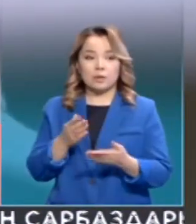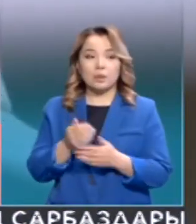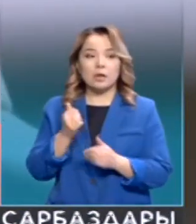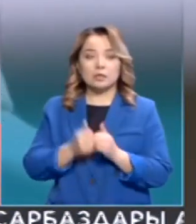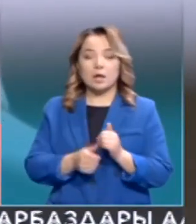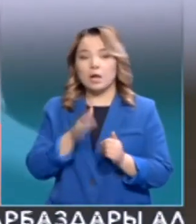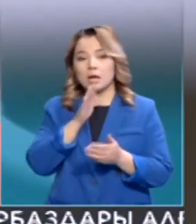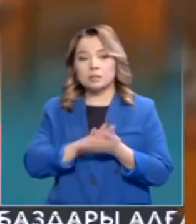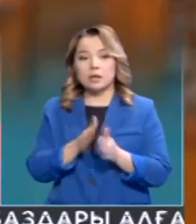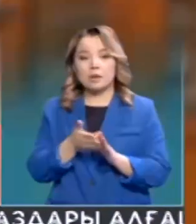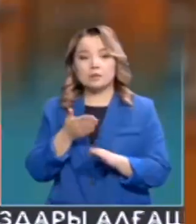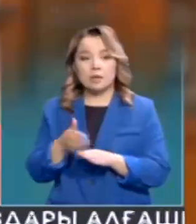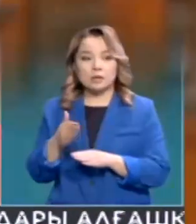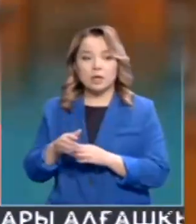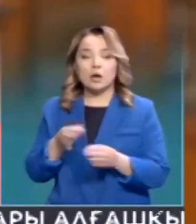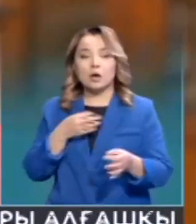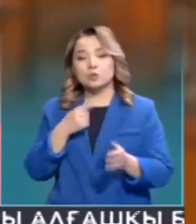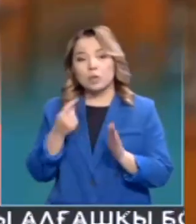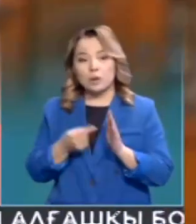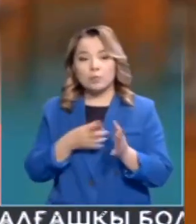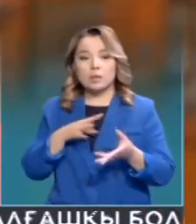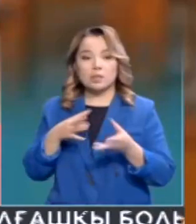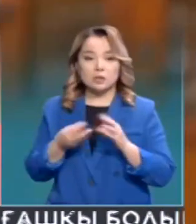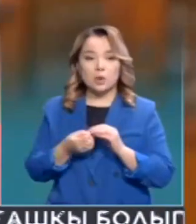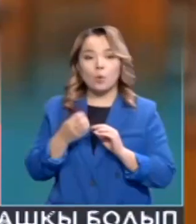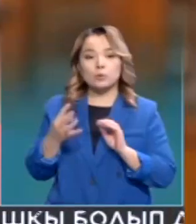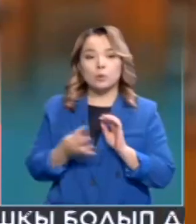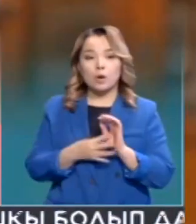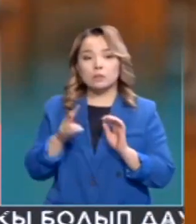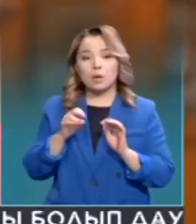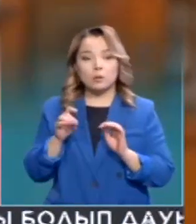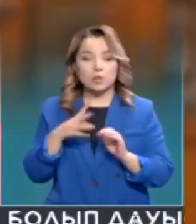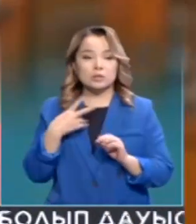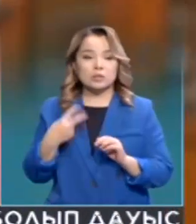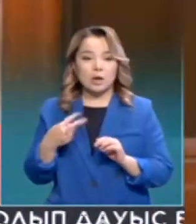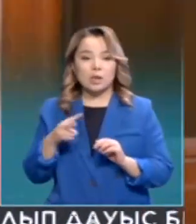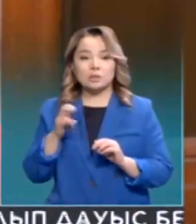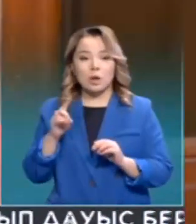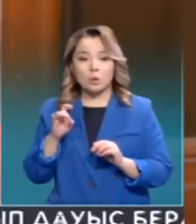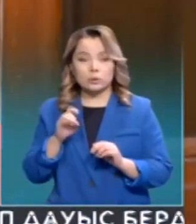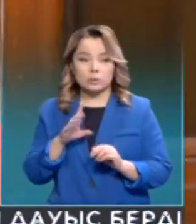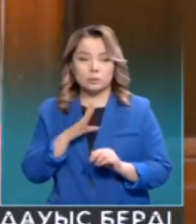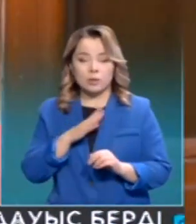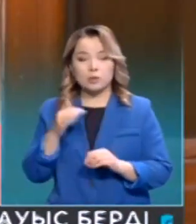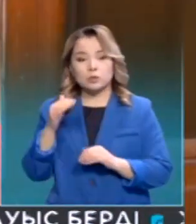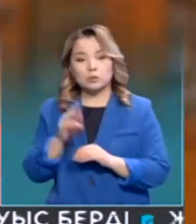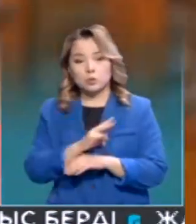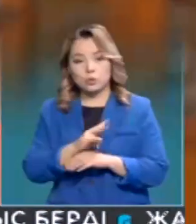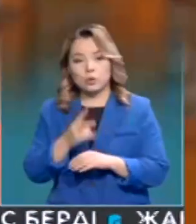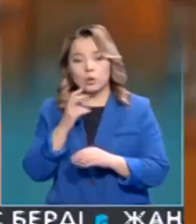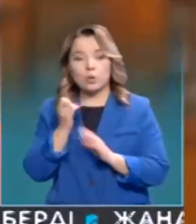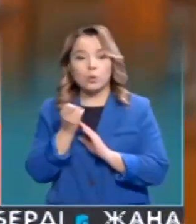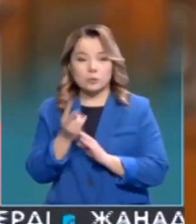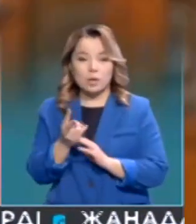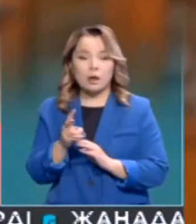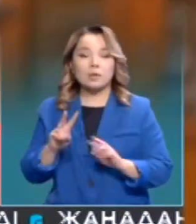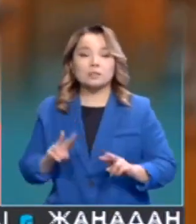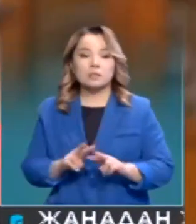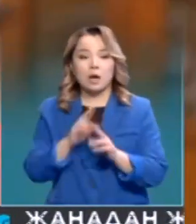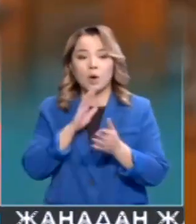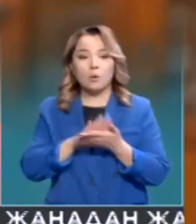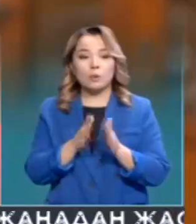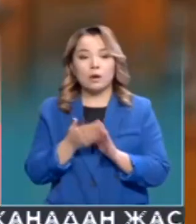кезеңге бөлінеді. Сауалнама нәтижесі 19 наурыздан 20 наурызға қараған күні түнгі 12-де Астана